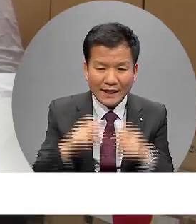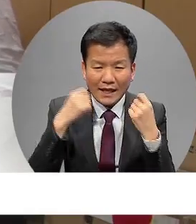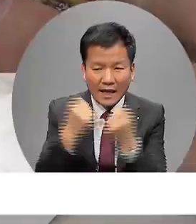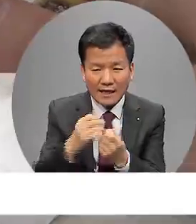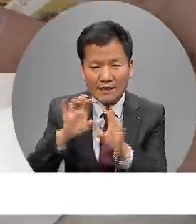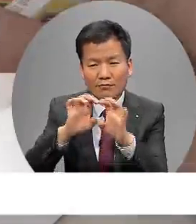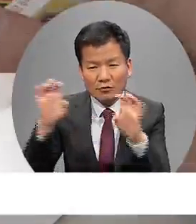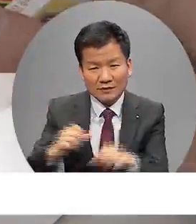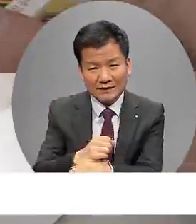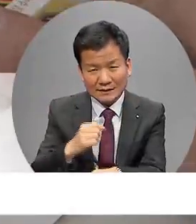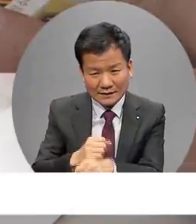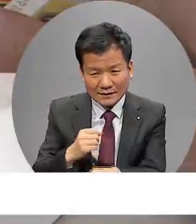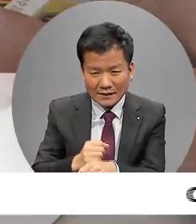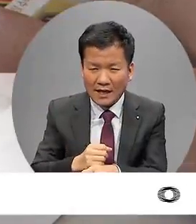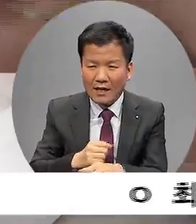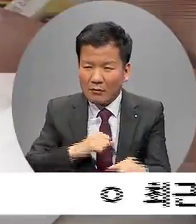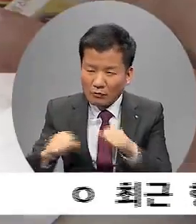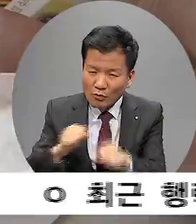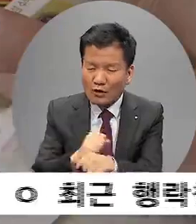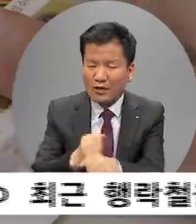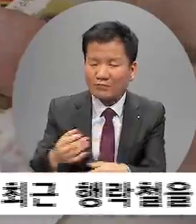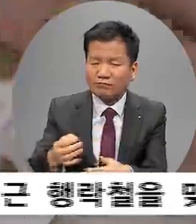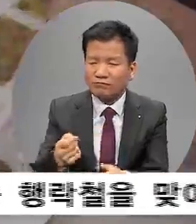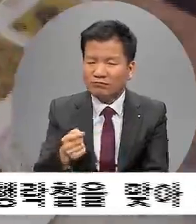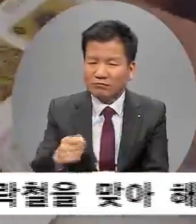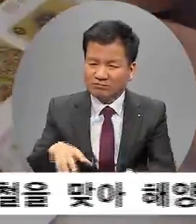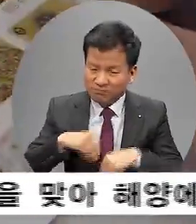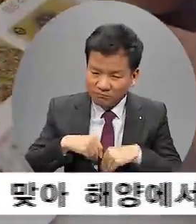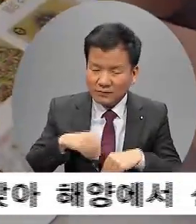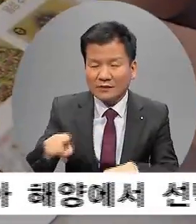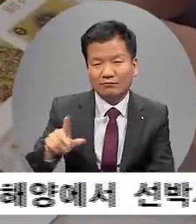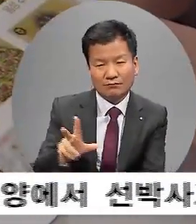플랫폼 개방 등의 소극적인 것이 원인이라고